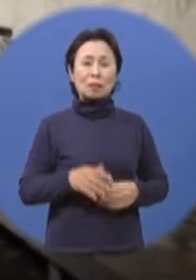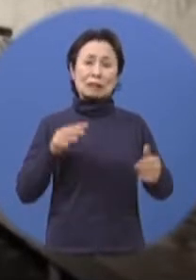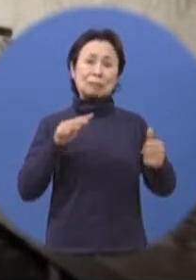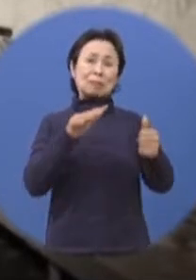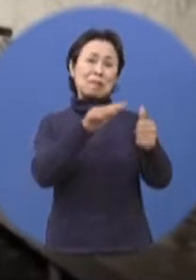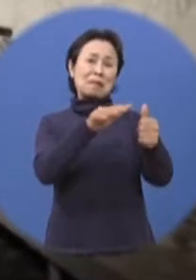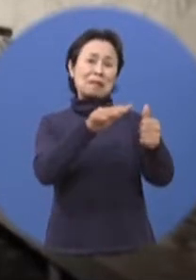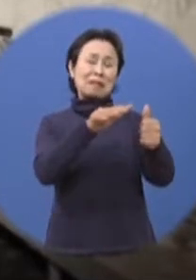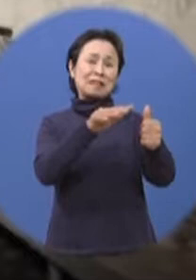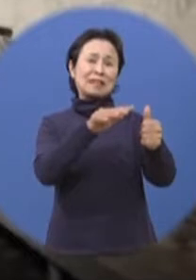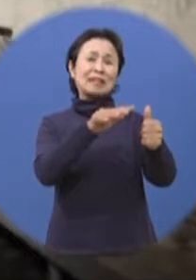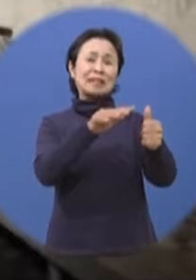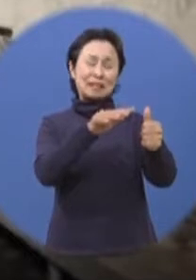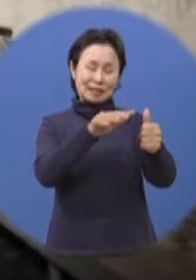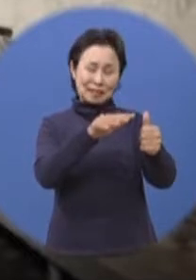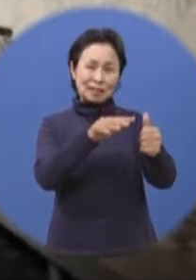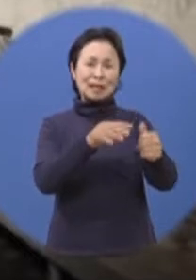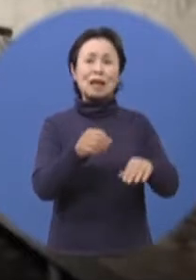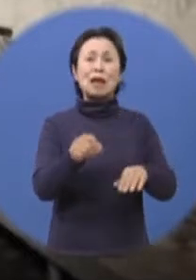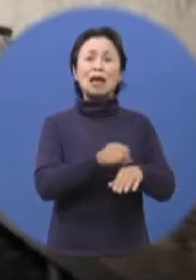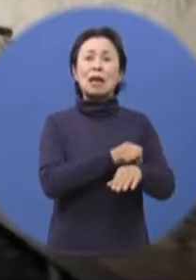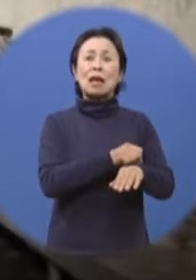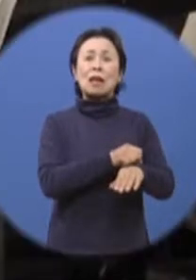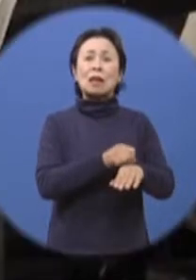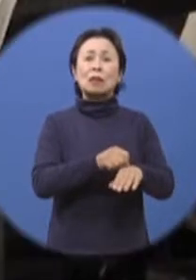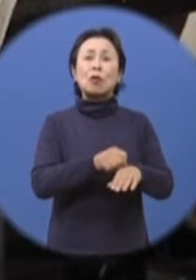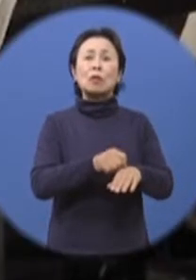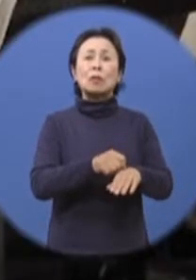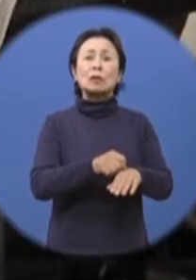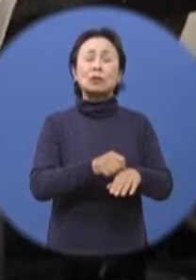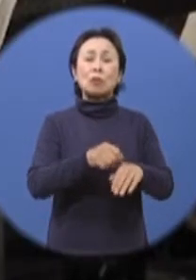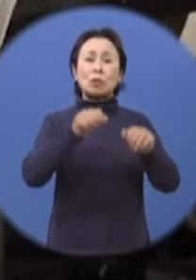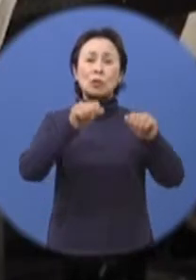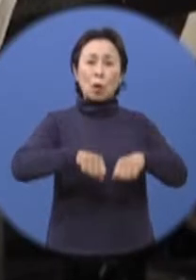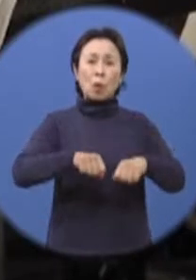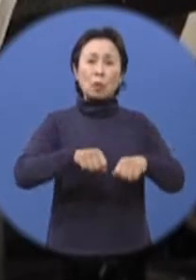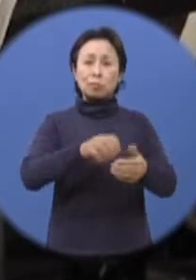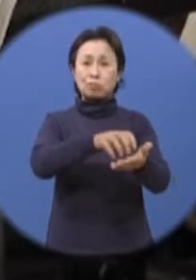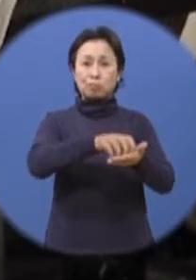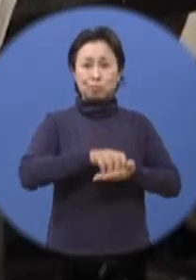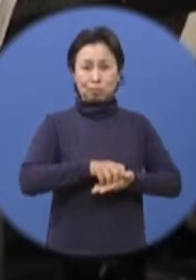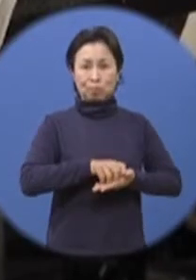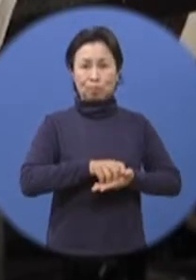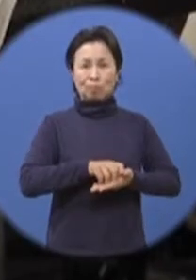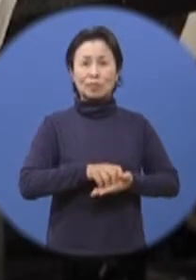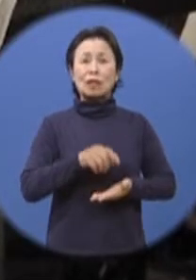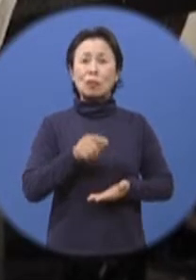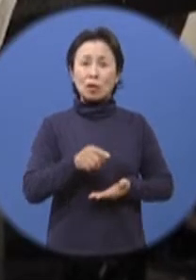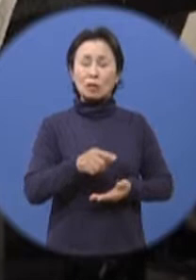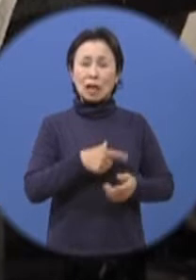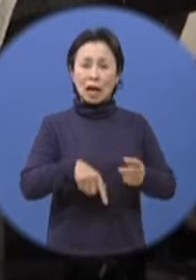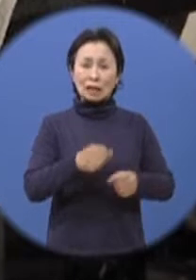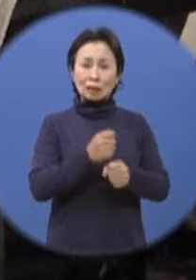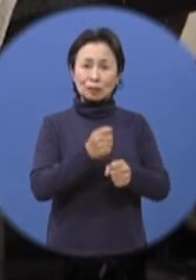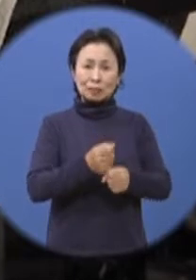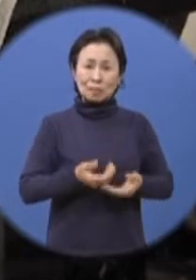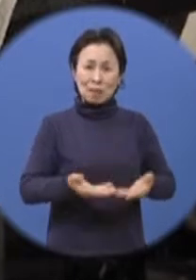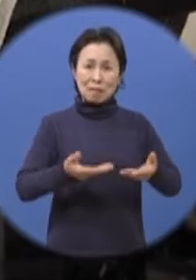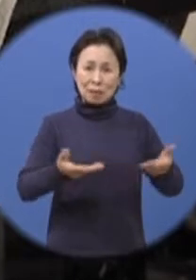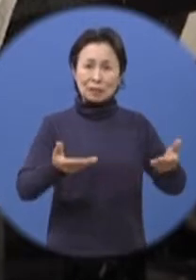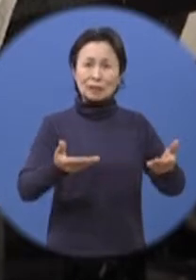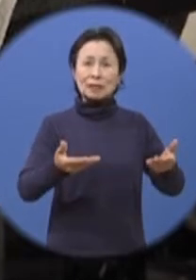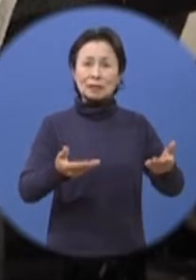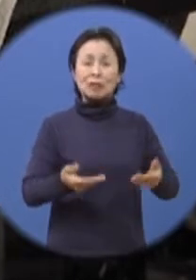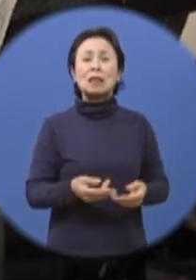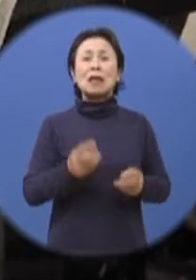を打ってで東京漏れてきた仕事でこれを作ろうという風になってもらいましてよし在籍4時に制作者